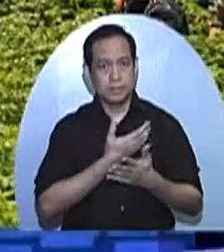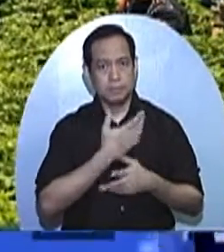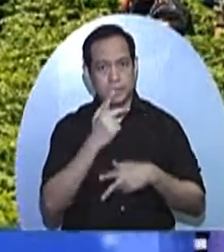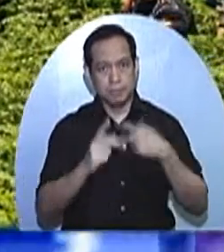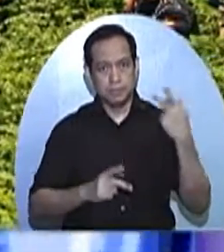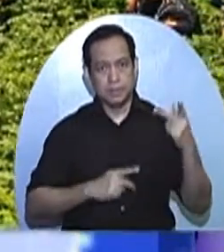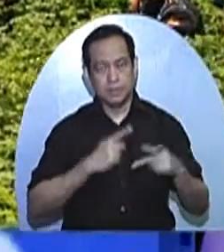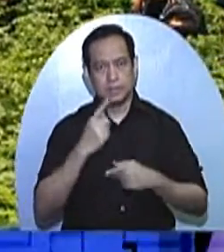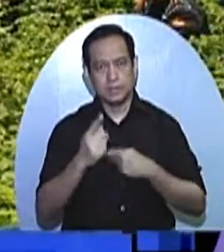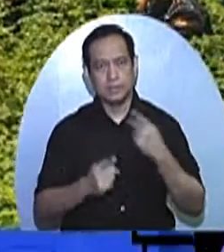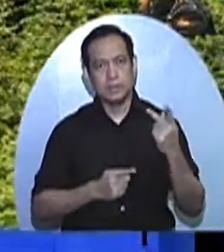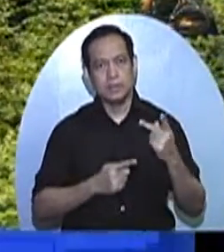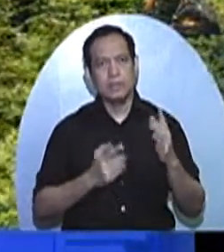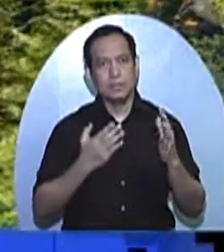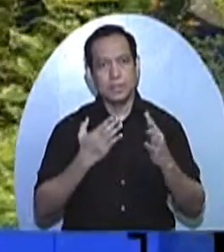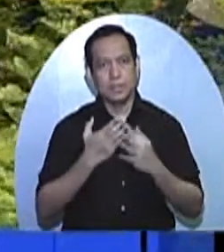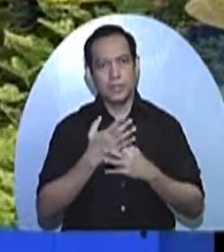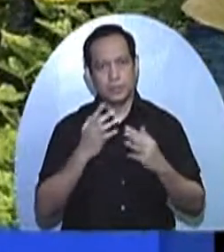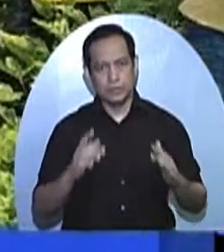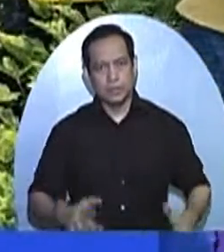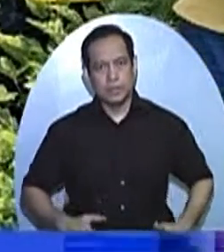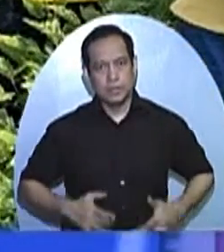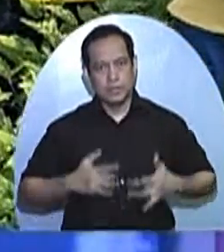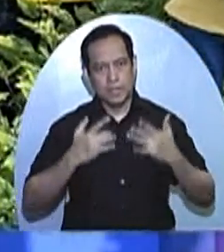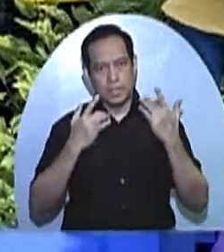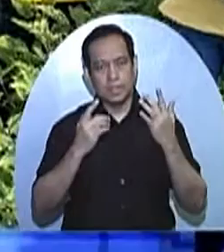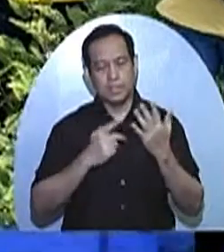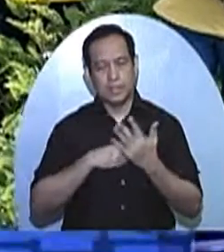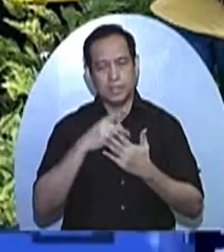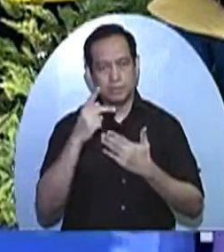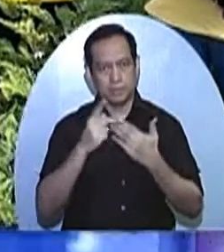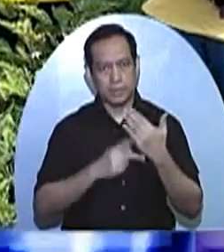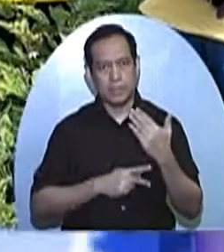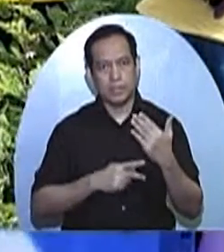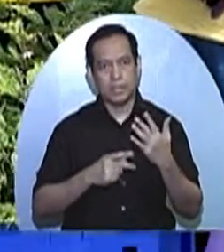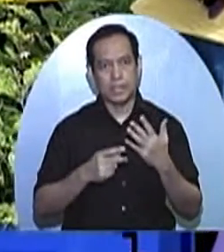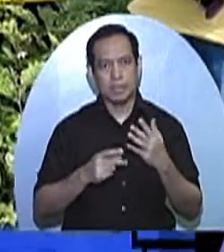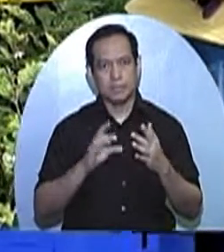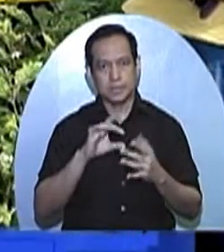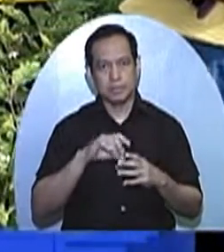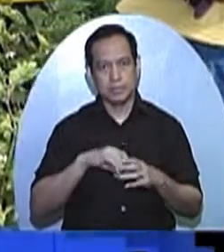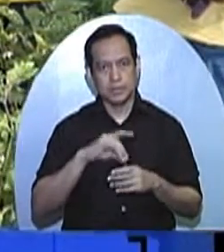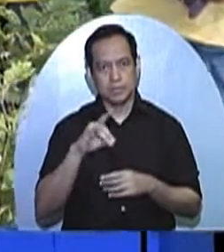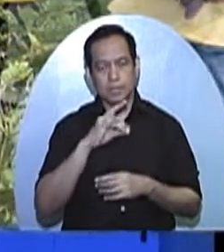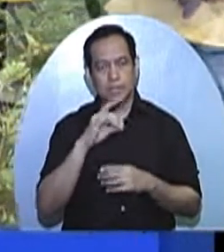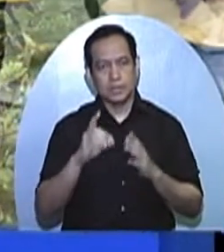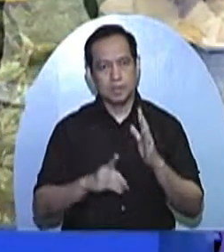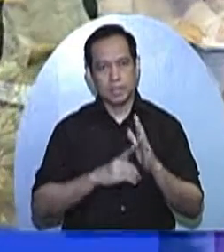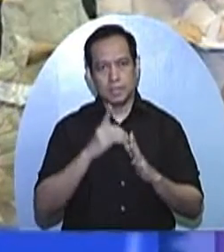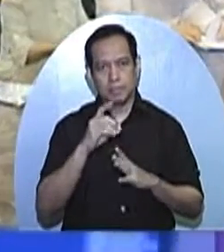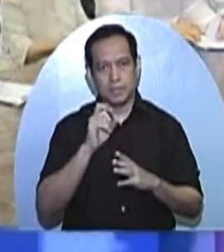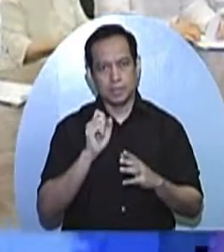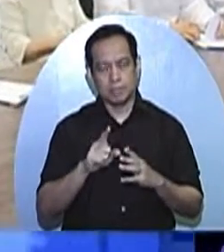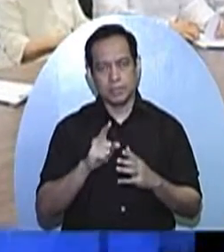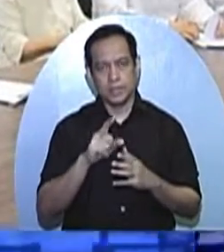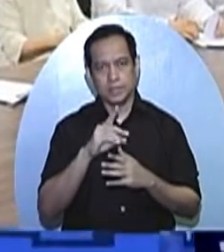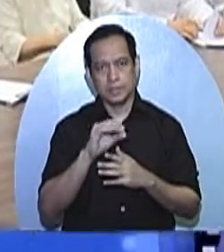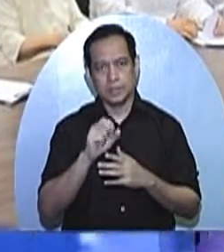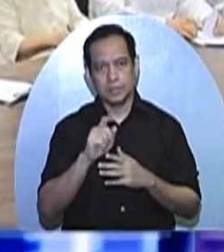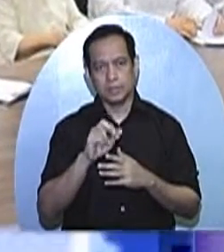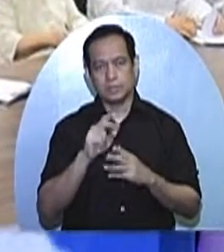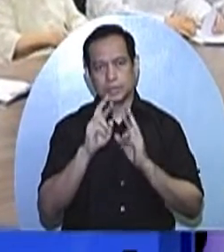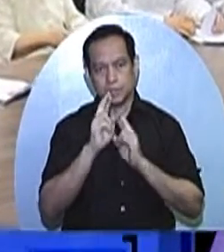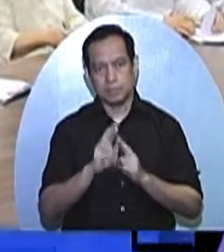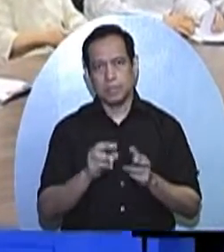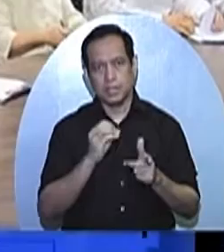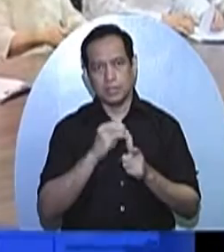mga kababayan sa pamamagitan ng mga livelihood programs, spiritual development, at immediate